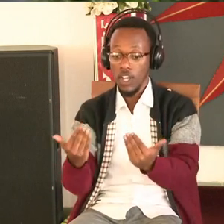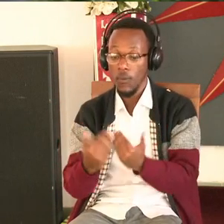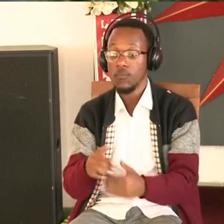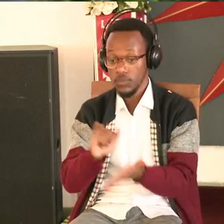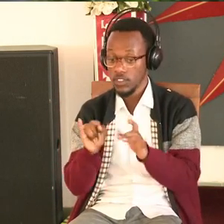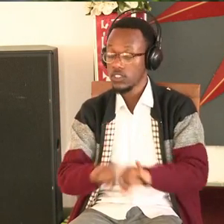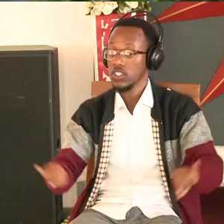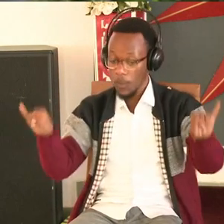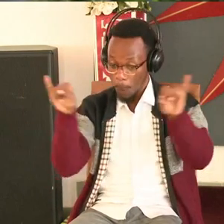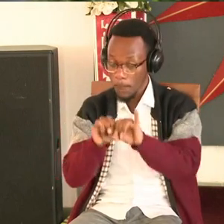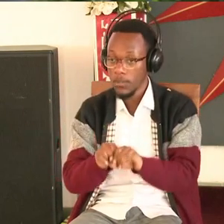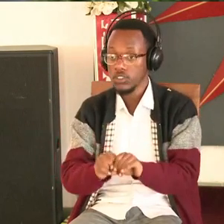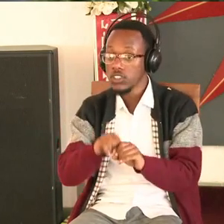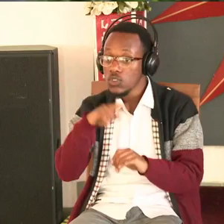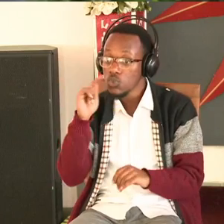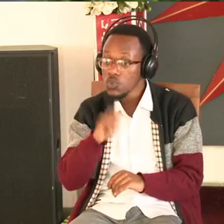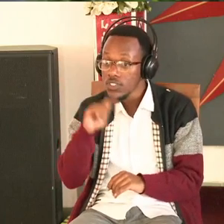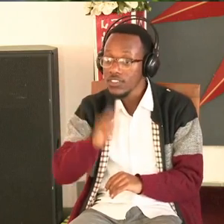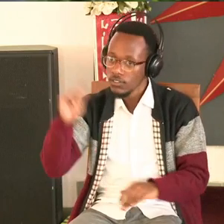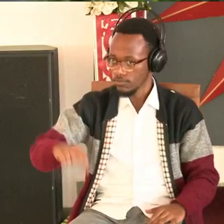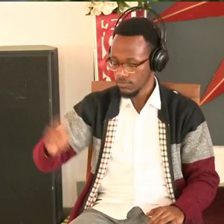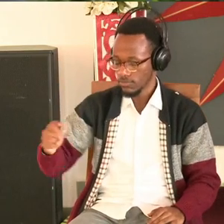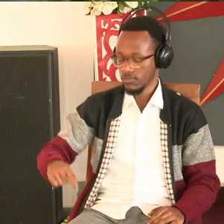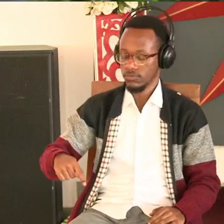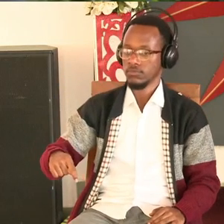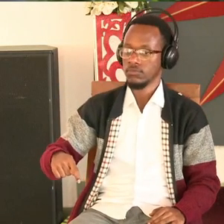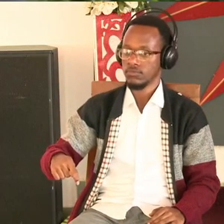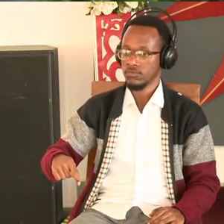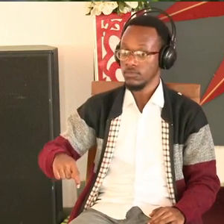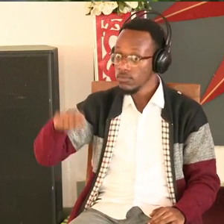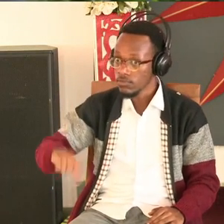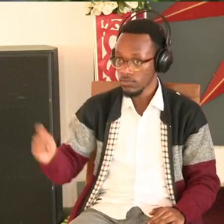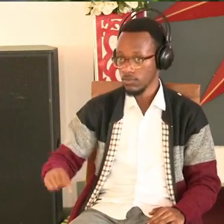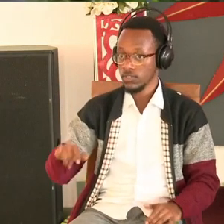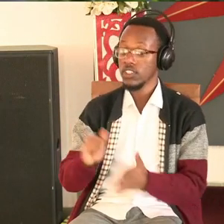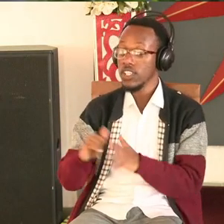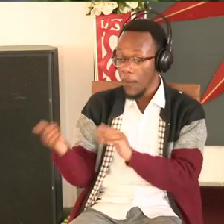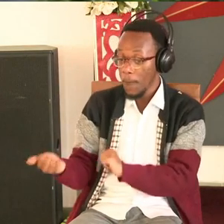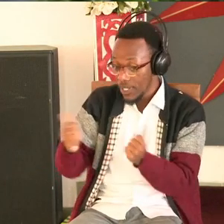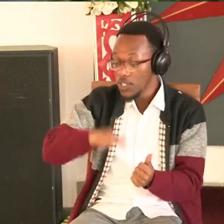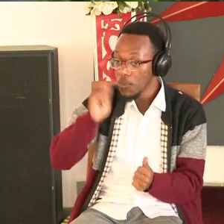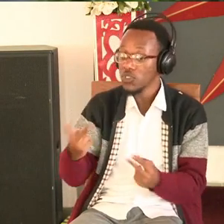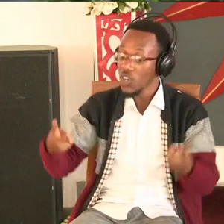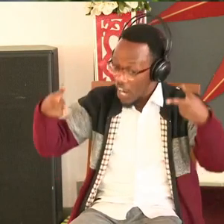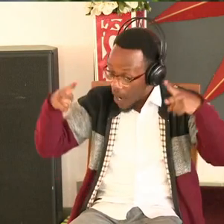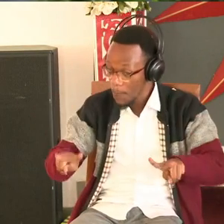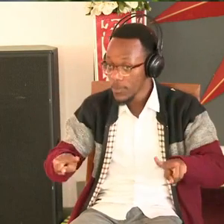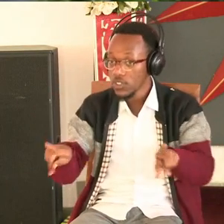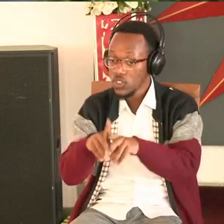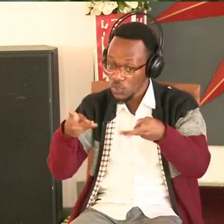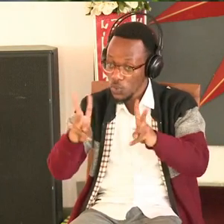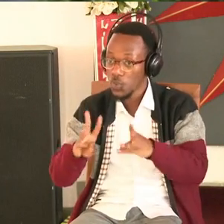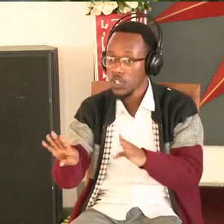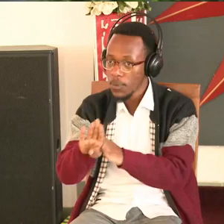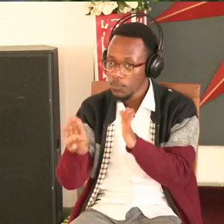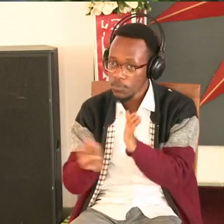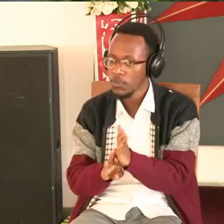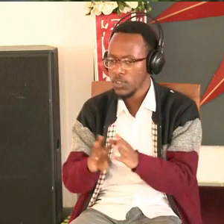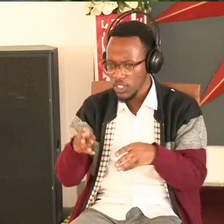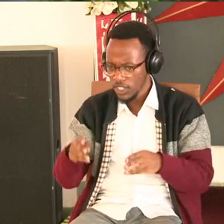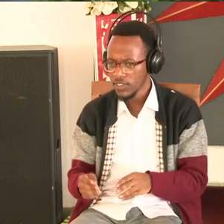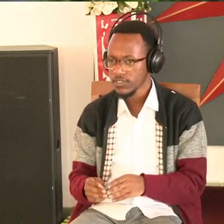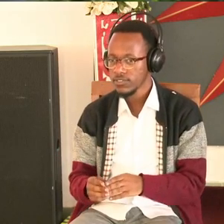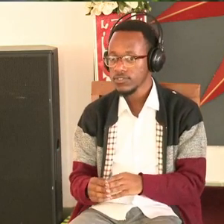n'ibyangombwa tugomba gushyiraho umukazo yuko umubatizo ugomba gukorwa mu buryo bwa Bibiliya mu izina rya